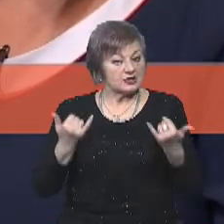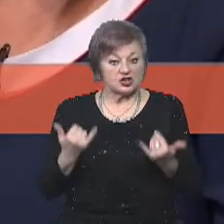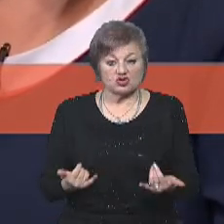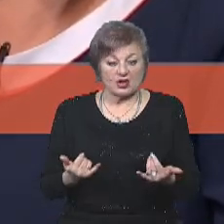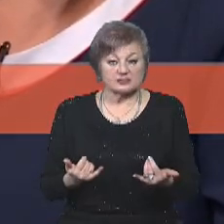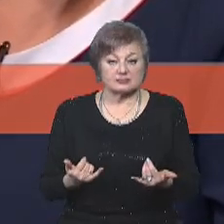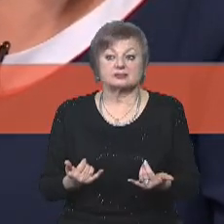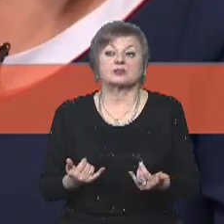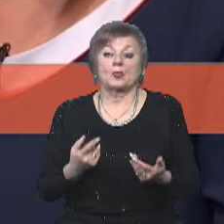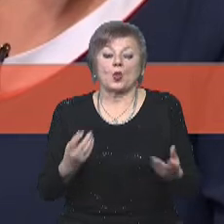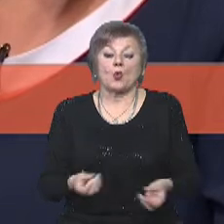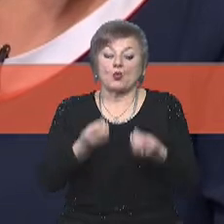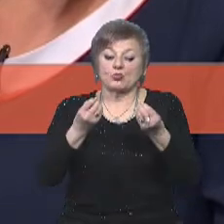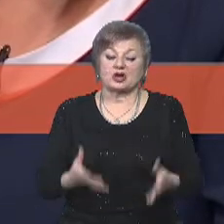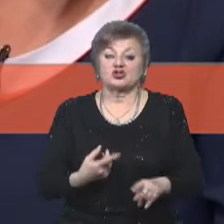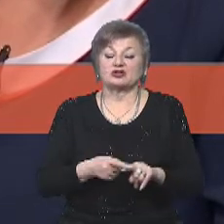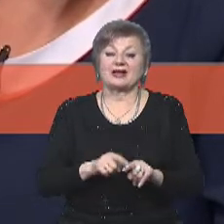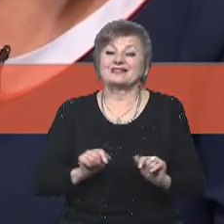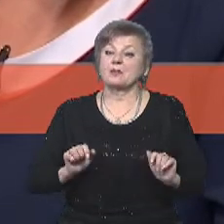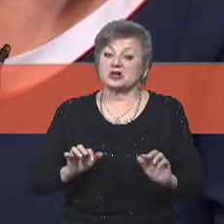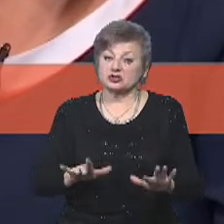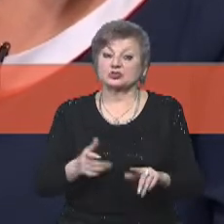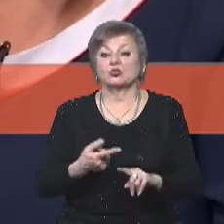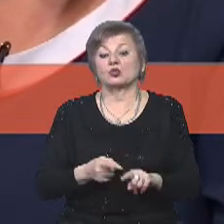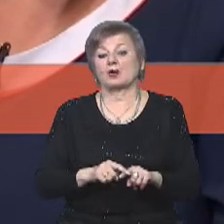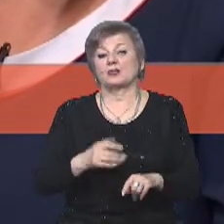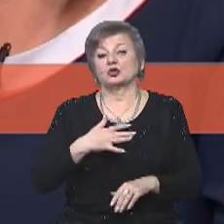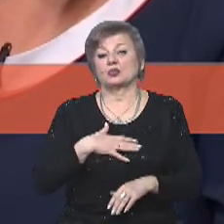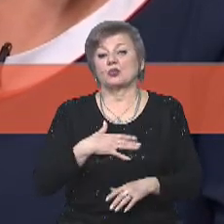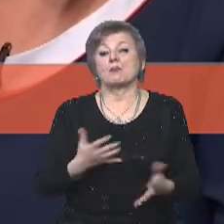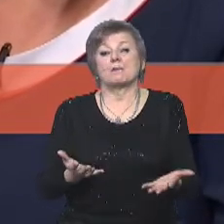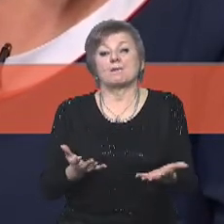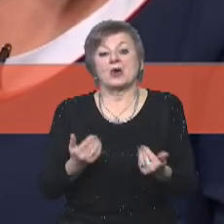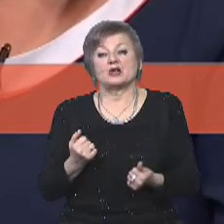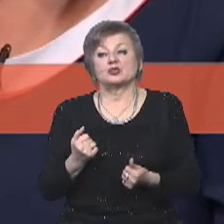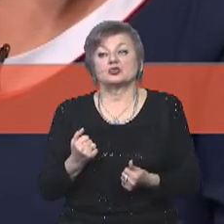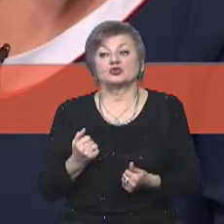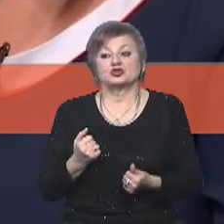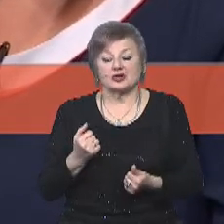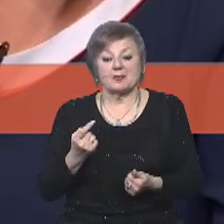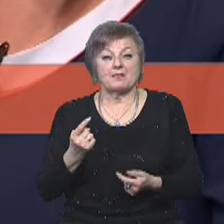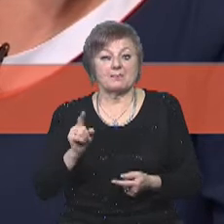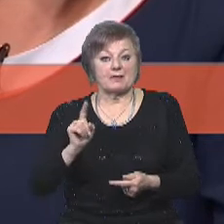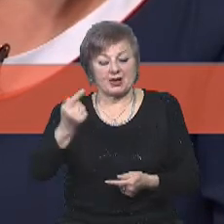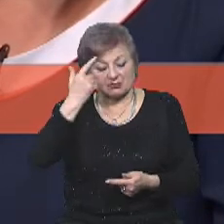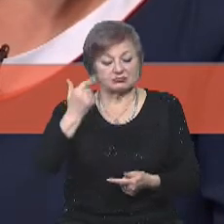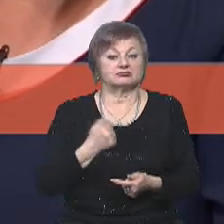день упрощена эта процедура, и мы вот получаем первые ласточки, которые